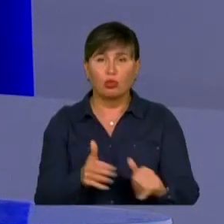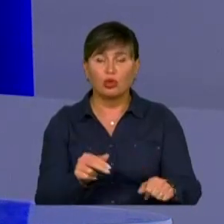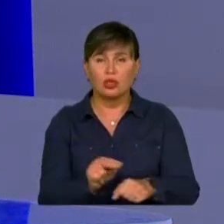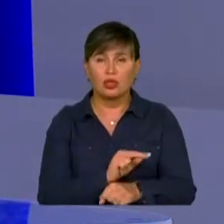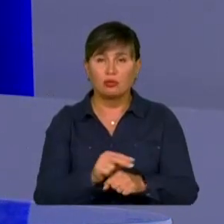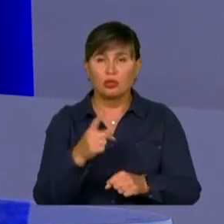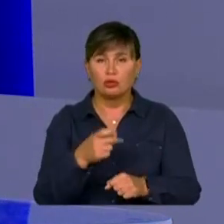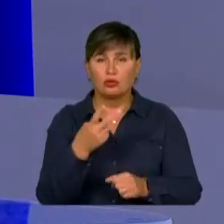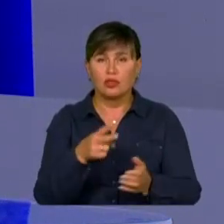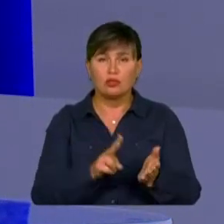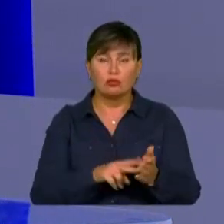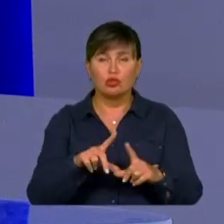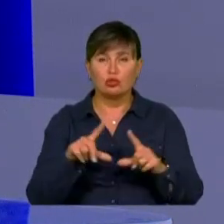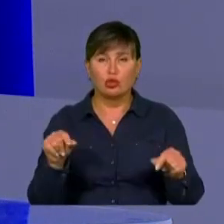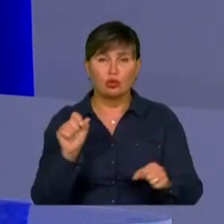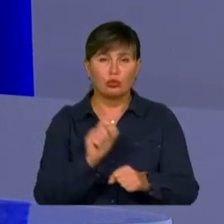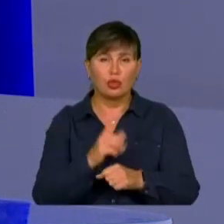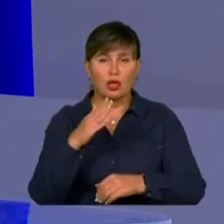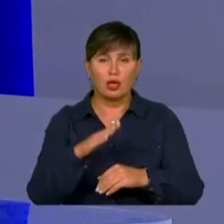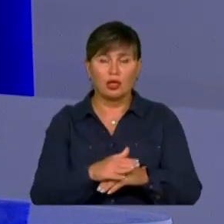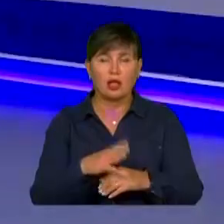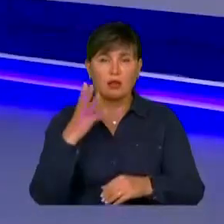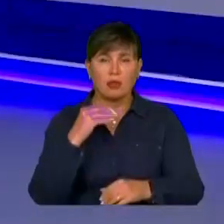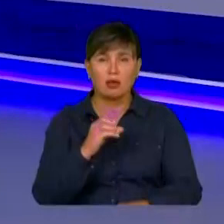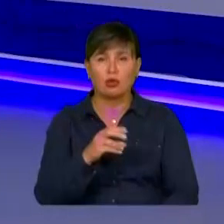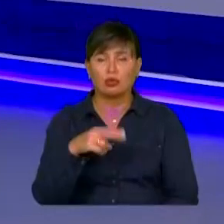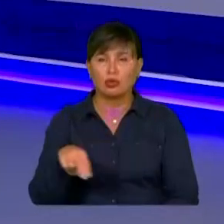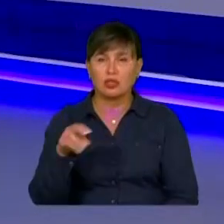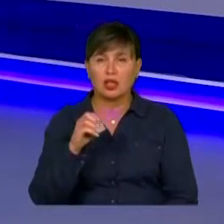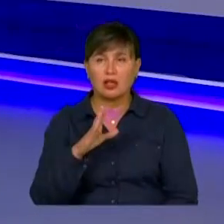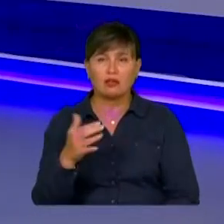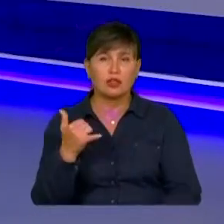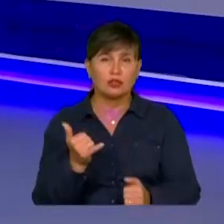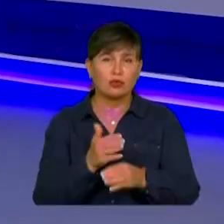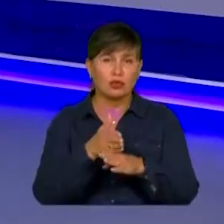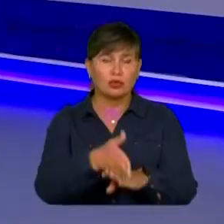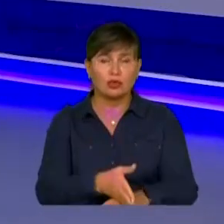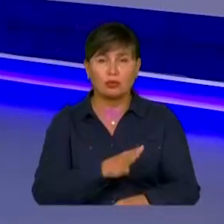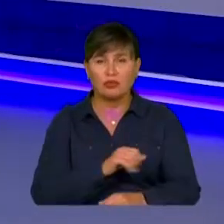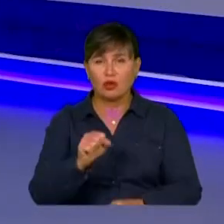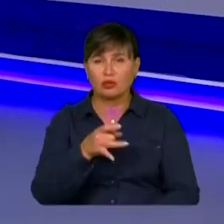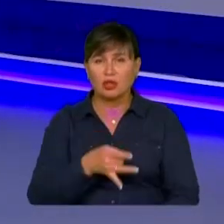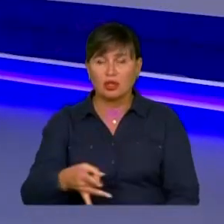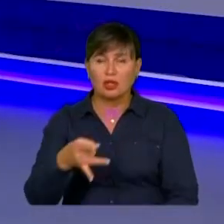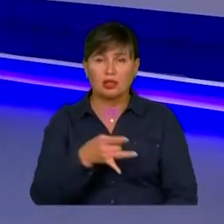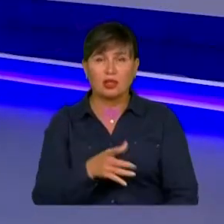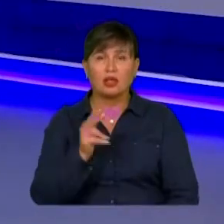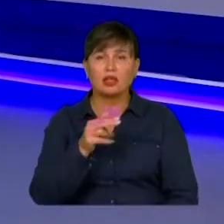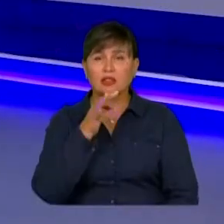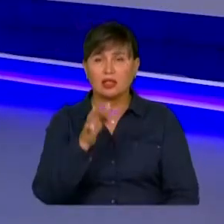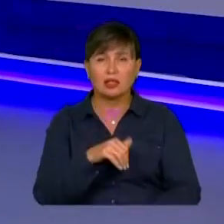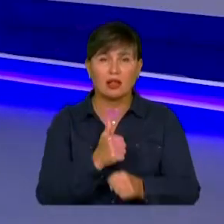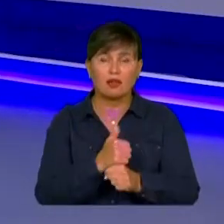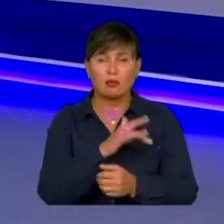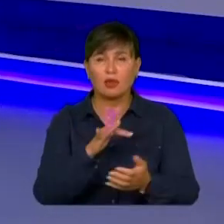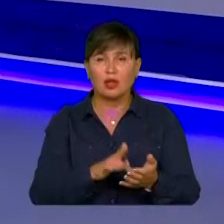в 127-й школе поручил аким Алматы Ербулат Досаев. Сегодня он совершил рабочий объезд в Ауэзовский район. Как отметил глава